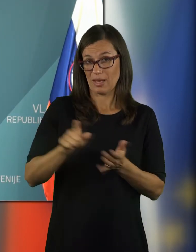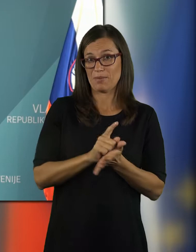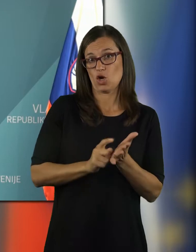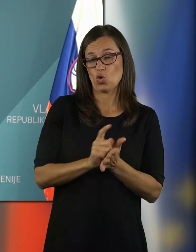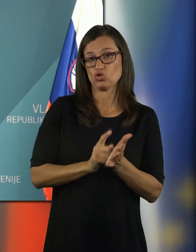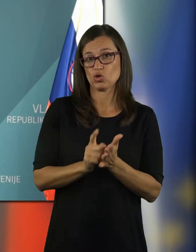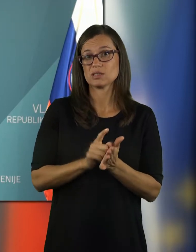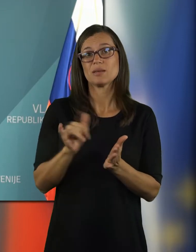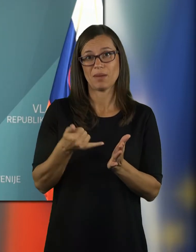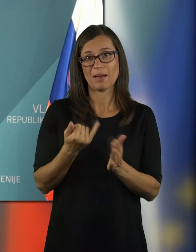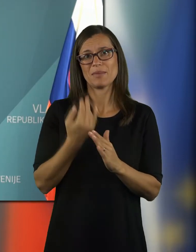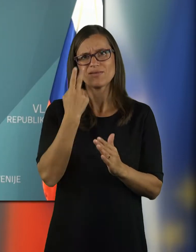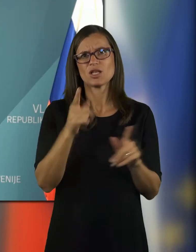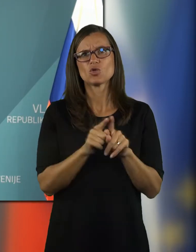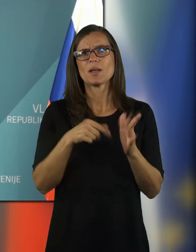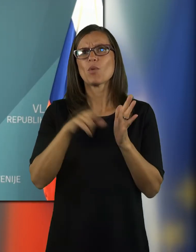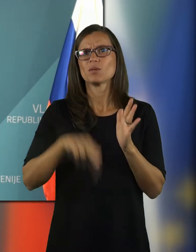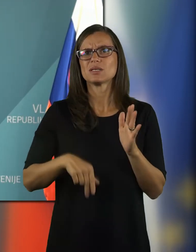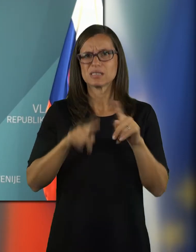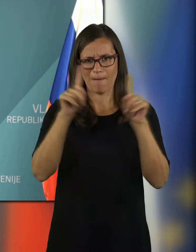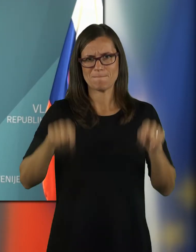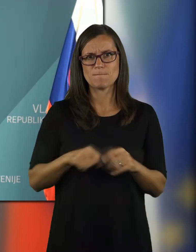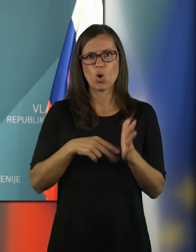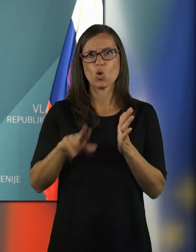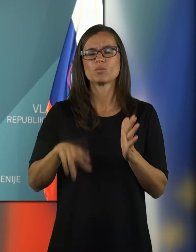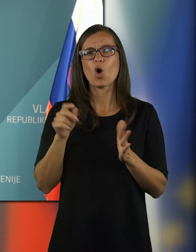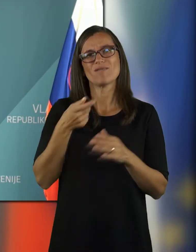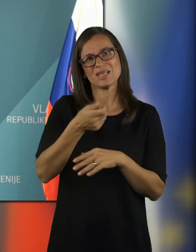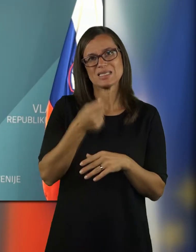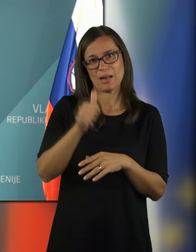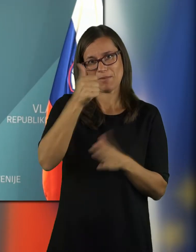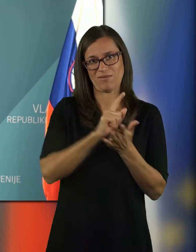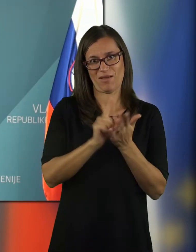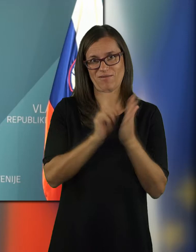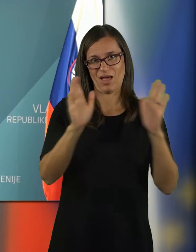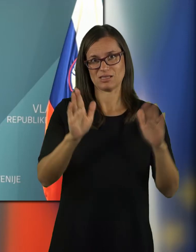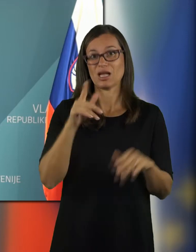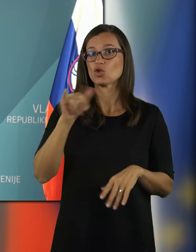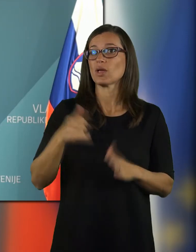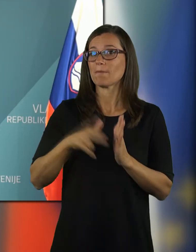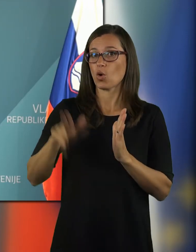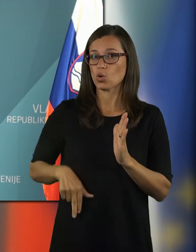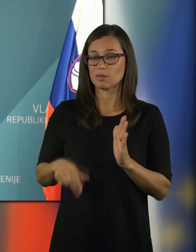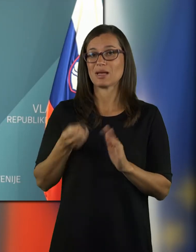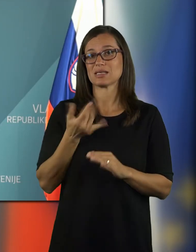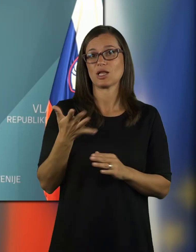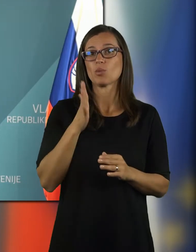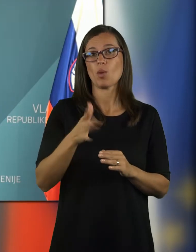priložnosti pa je predviden tudi podpis pogodbe o financiranju prve faze. To je pogodba, s katero